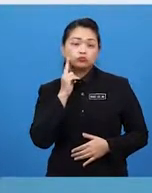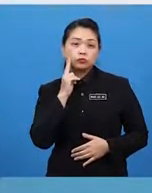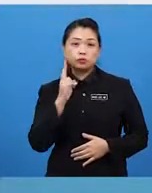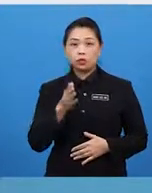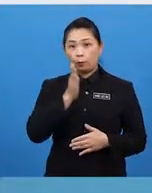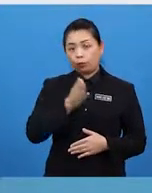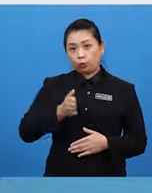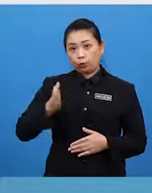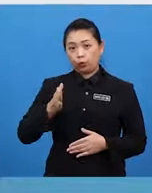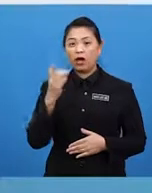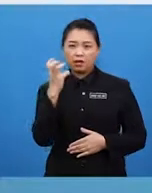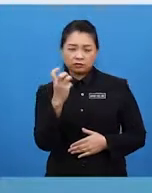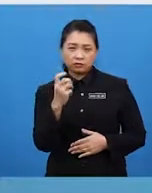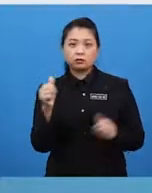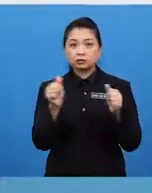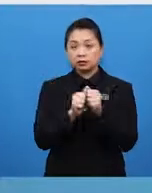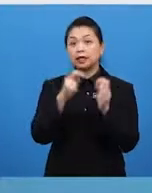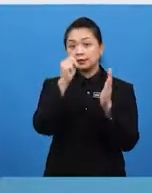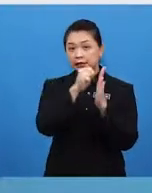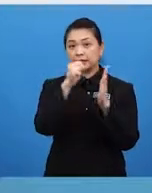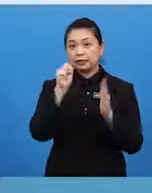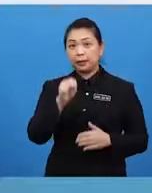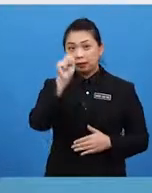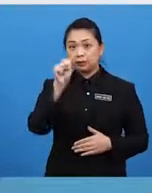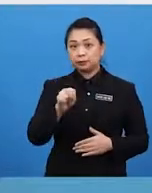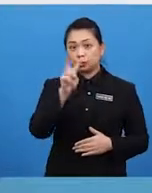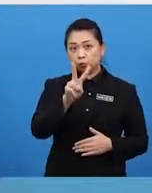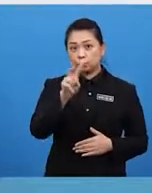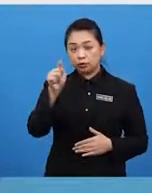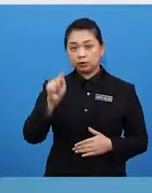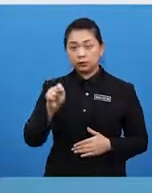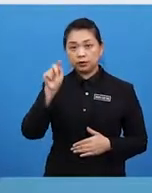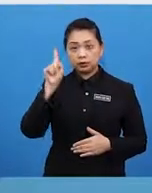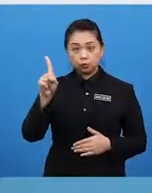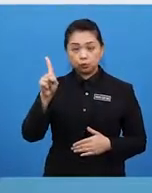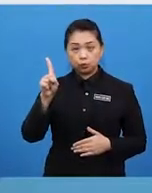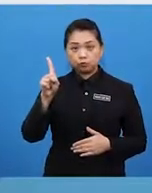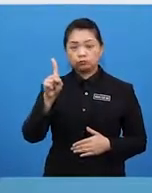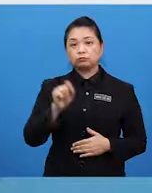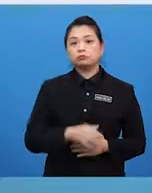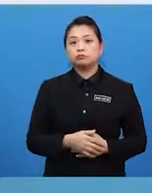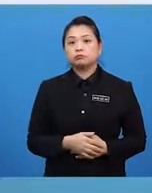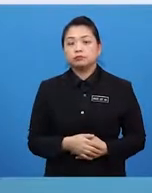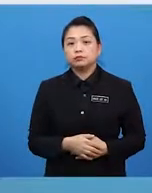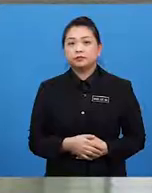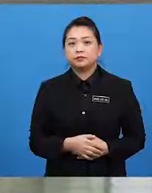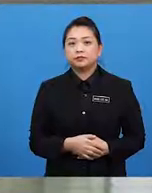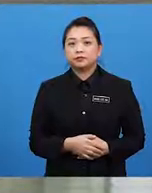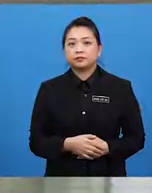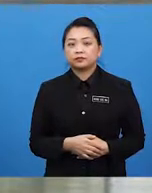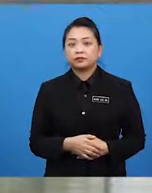kasar dengan nisbah dua Misbah satu siswa satu dan nisbah The